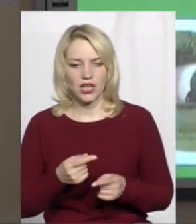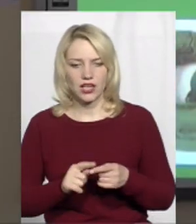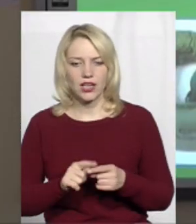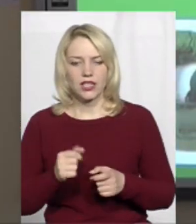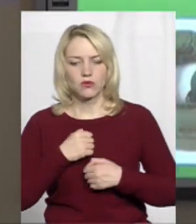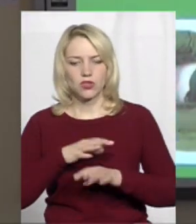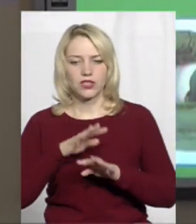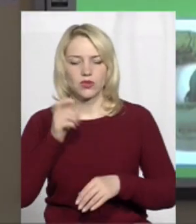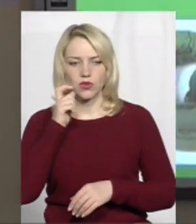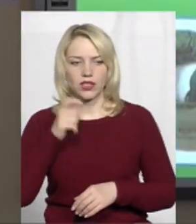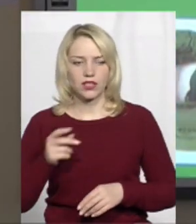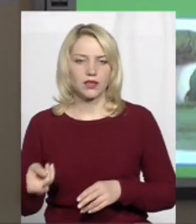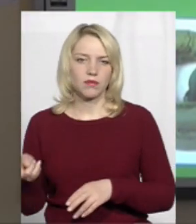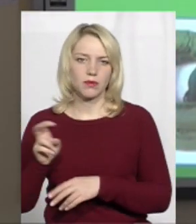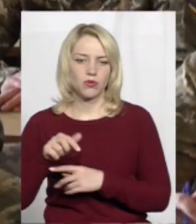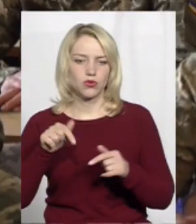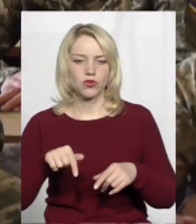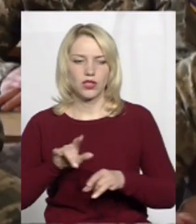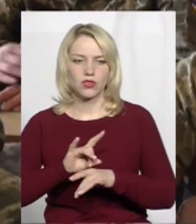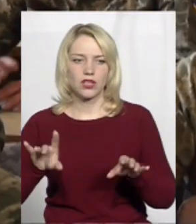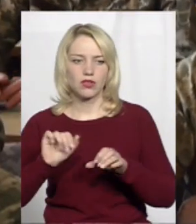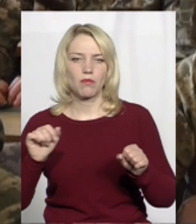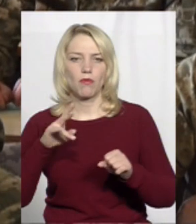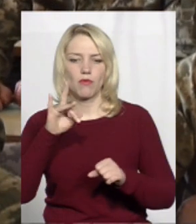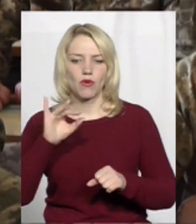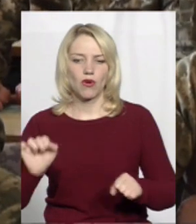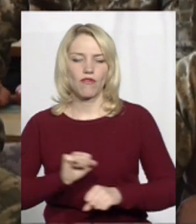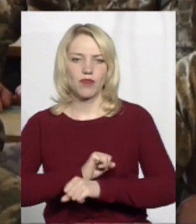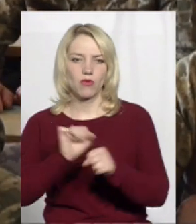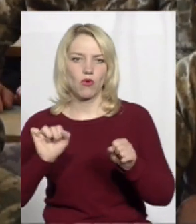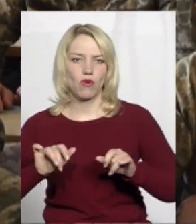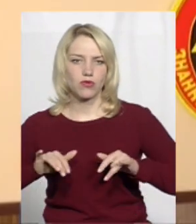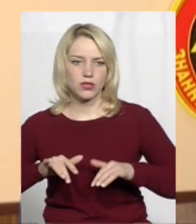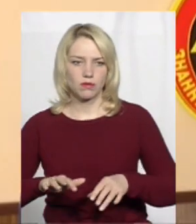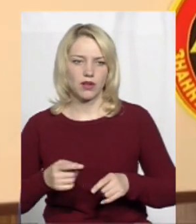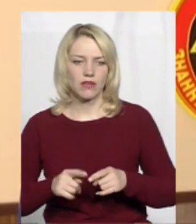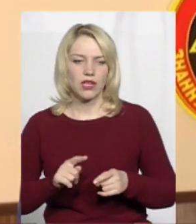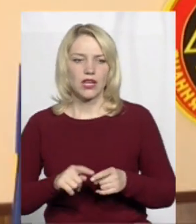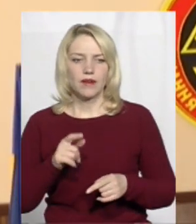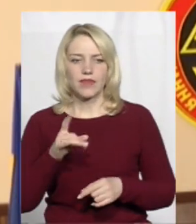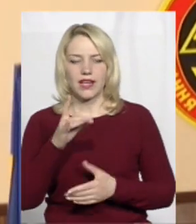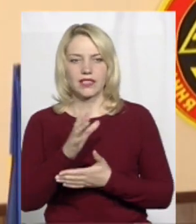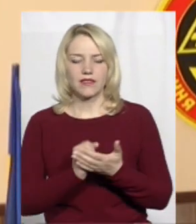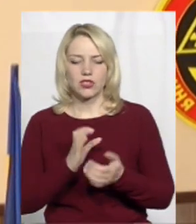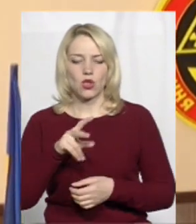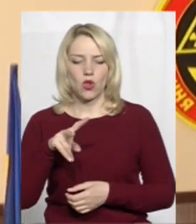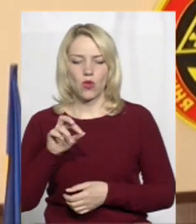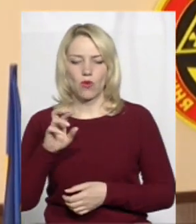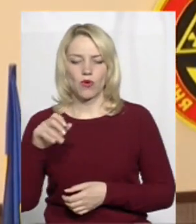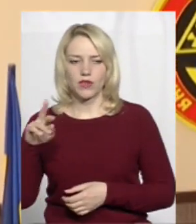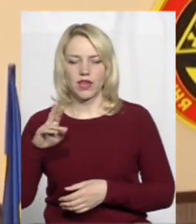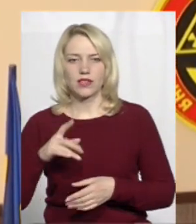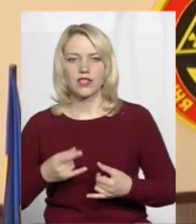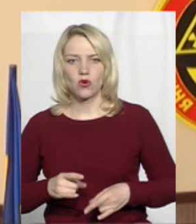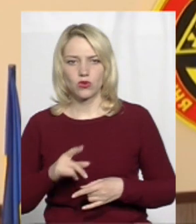України. Сюди прибув викладати вибухову справу, каже його слухачі – військовослужбовці, які були в АТО. Резервіст Андрій Слободян родом з Хмельниччини,